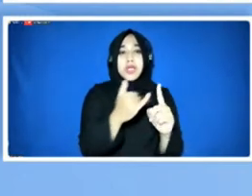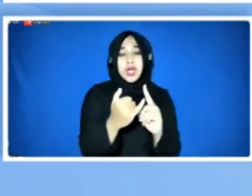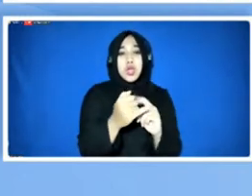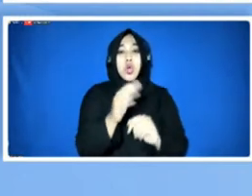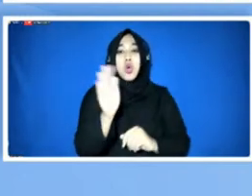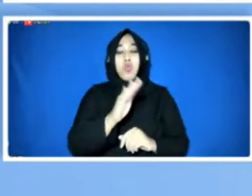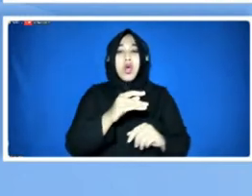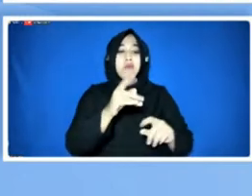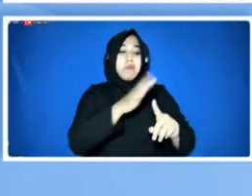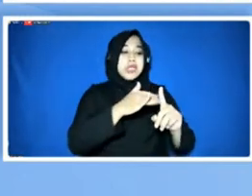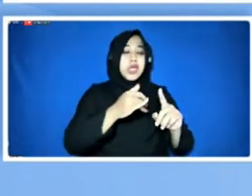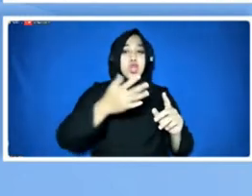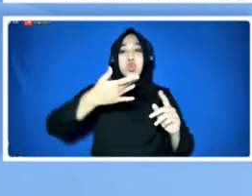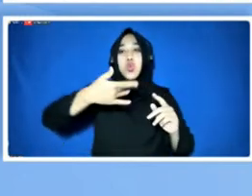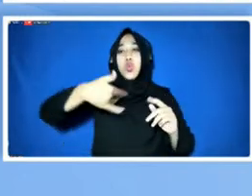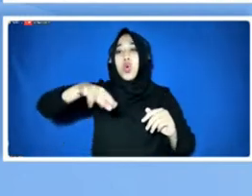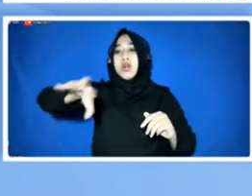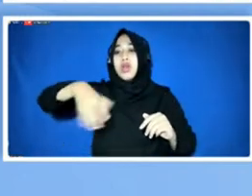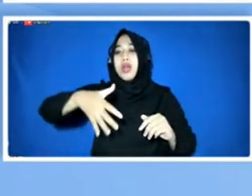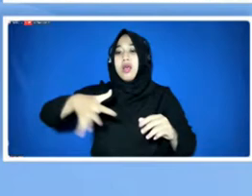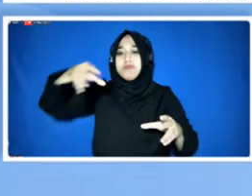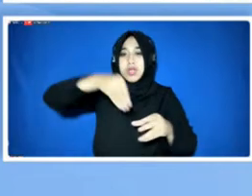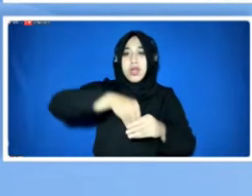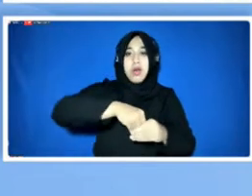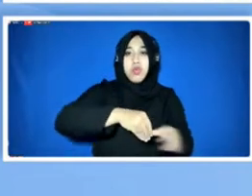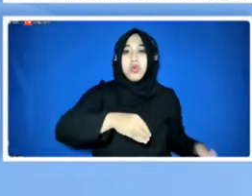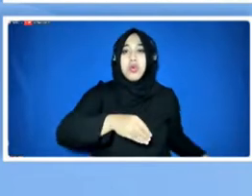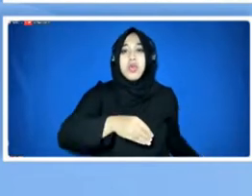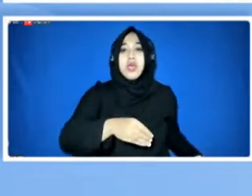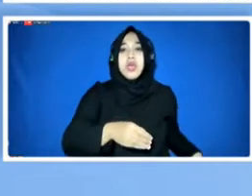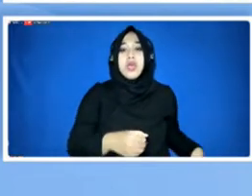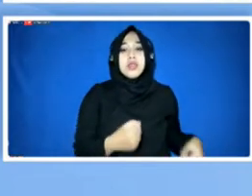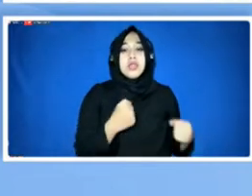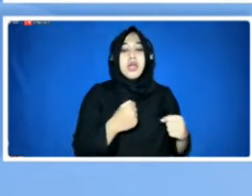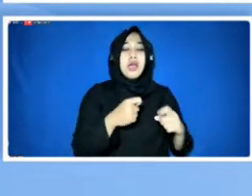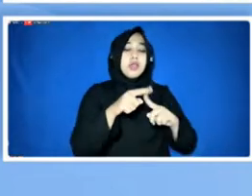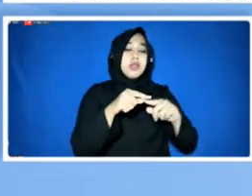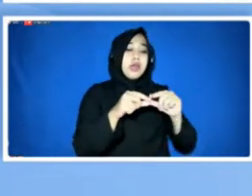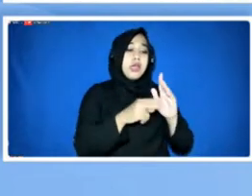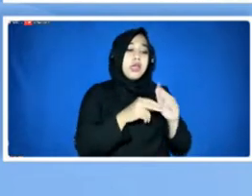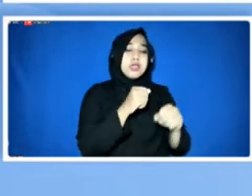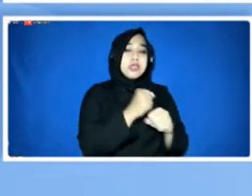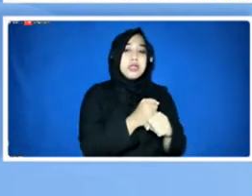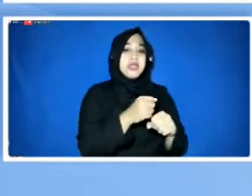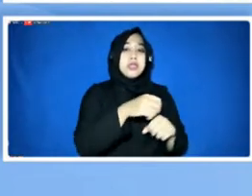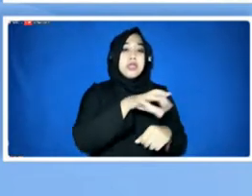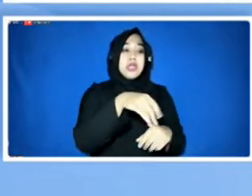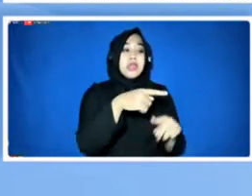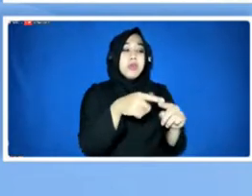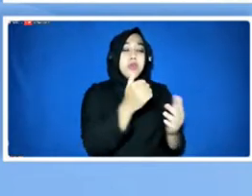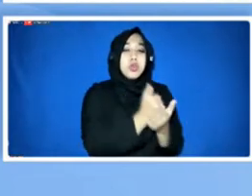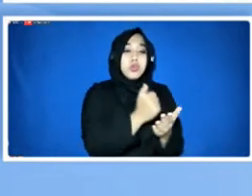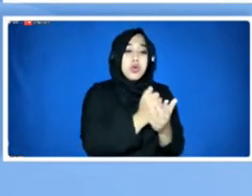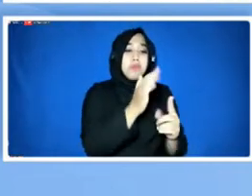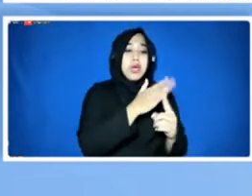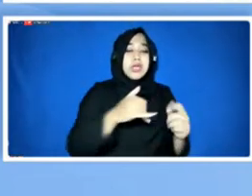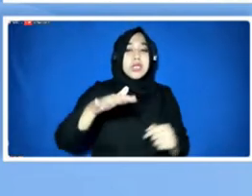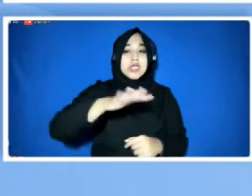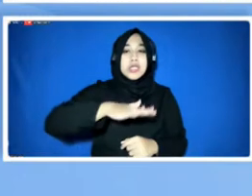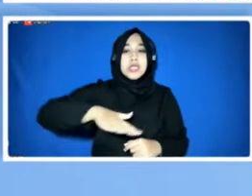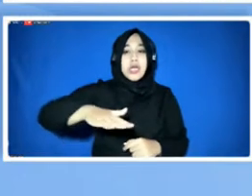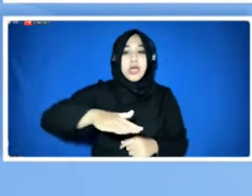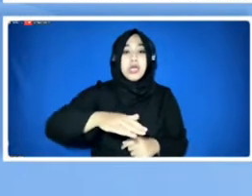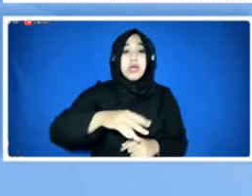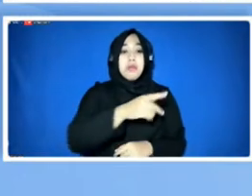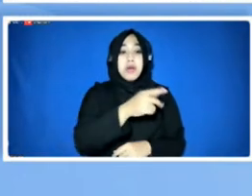daerah direkrut, kemudian menjadi tenaga tracer di daerahnya. Tapi memang orang lokalnya. Karena mereka tahu values yang ada